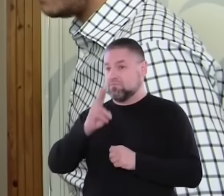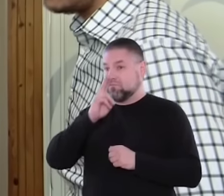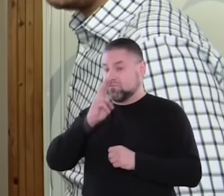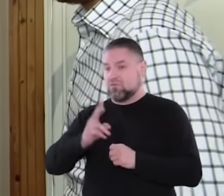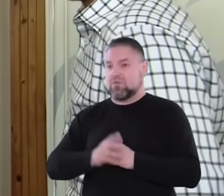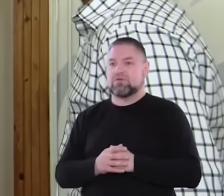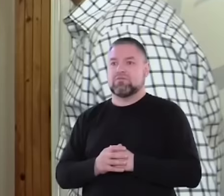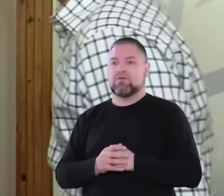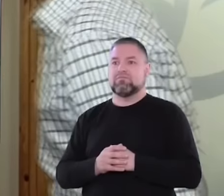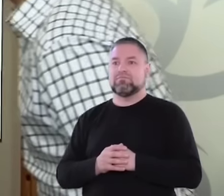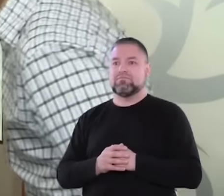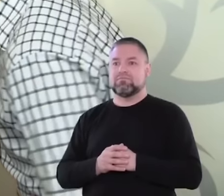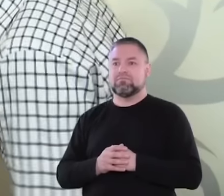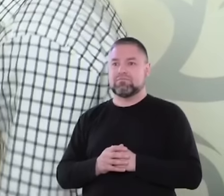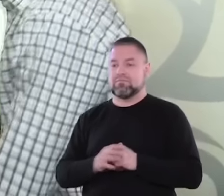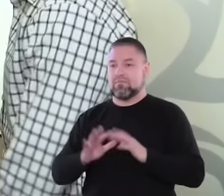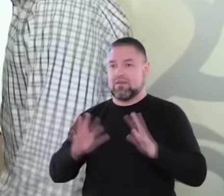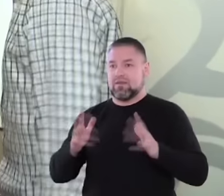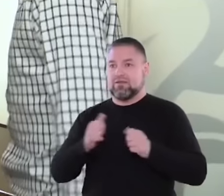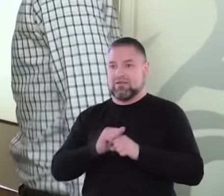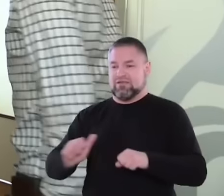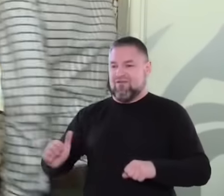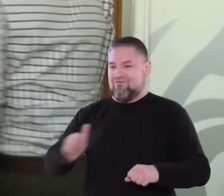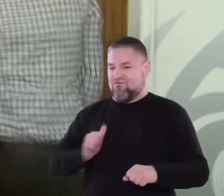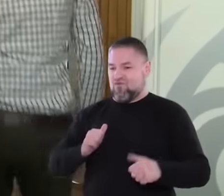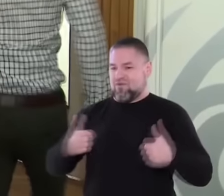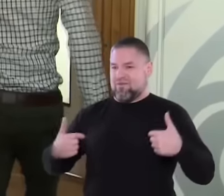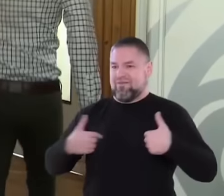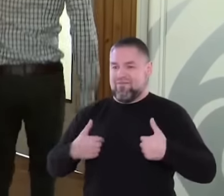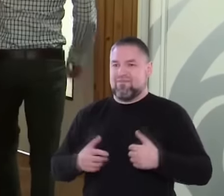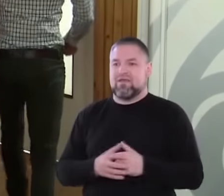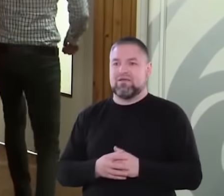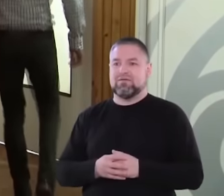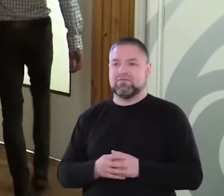Zobaczymy. Na razie jest mi wygodnie.